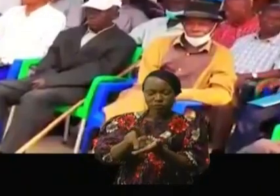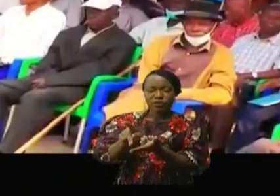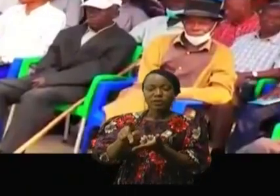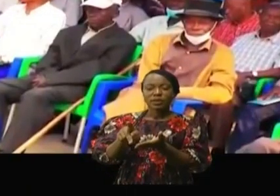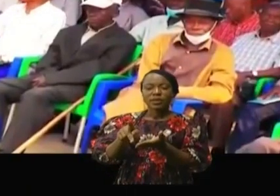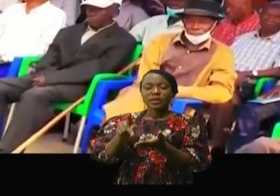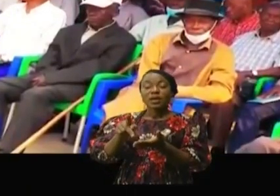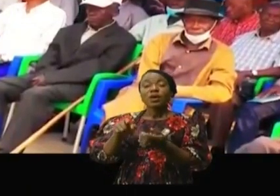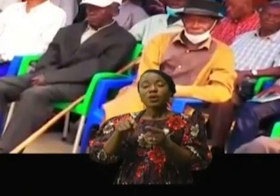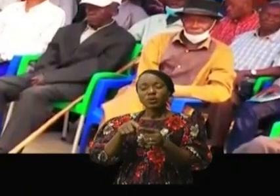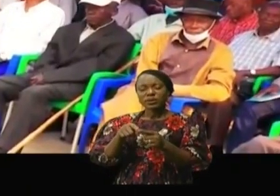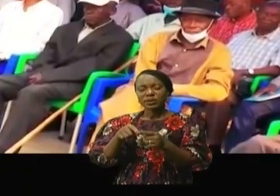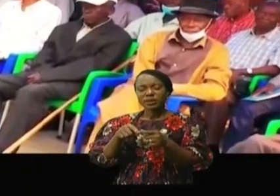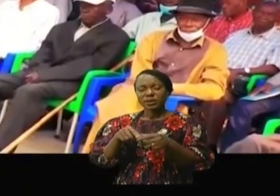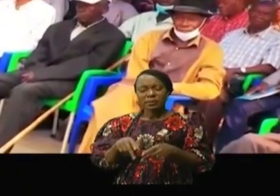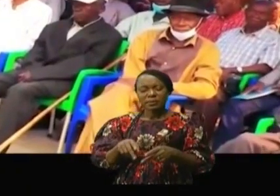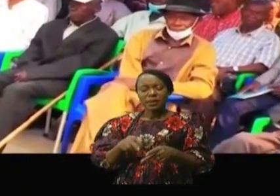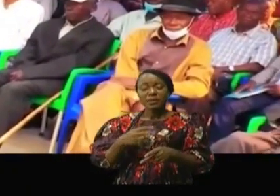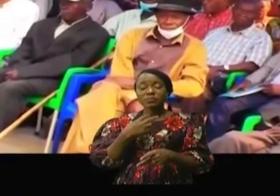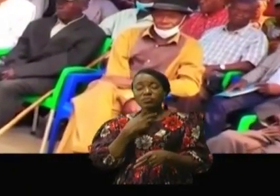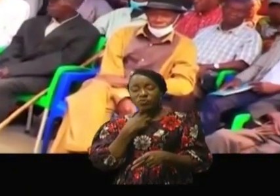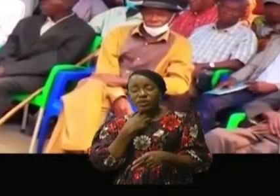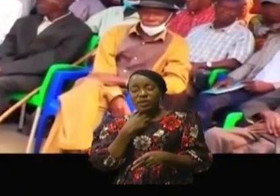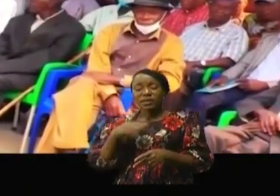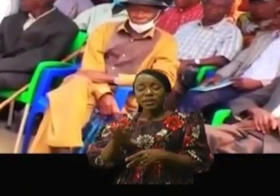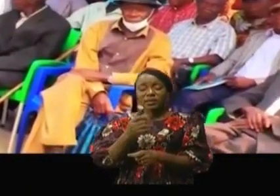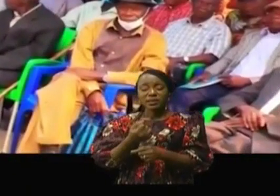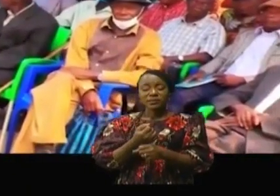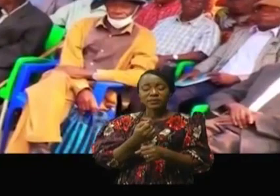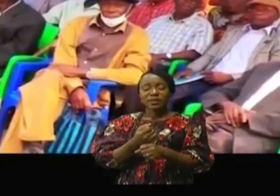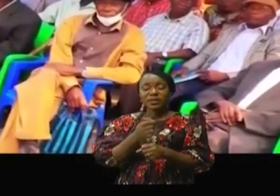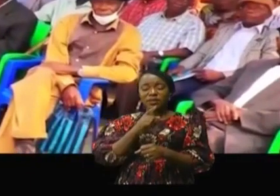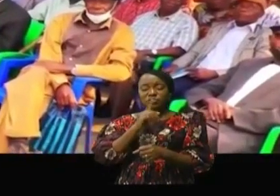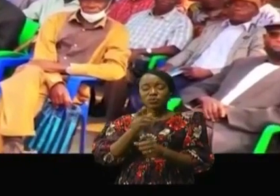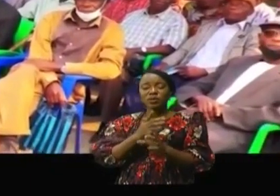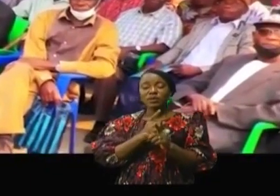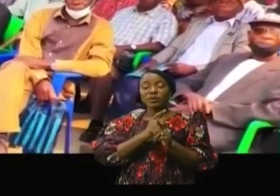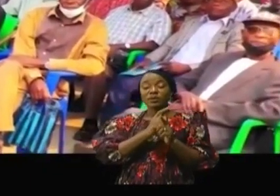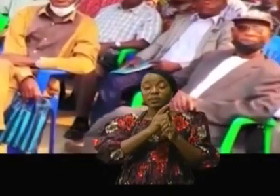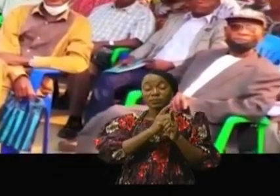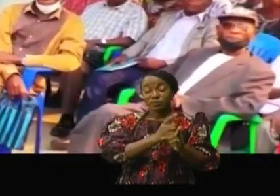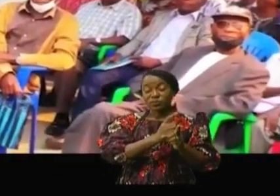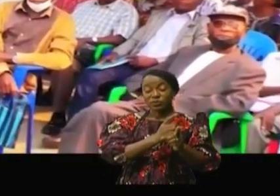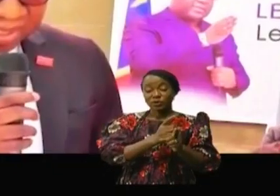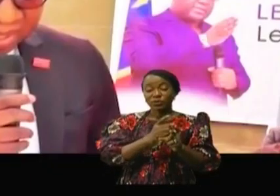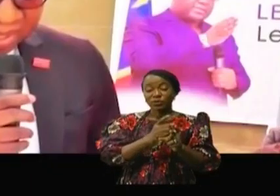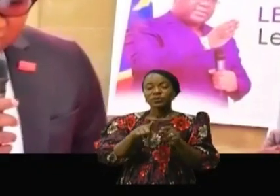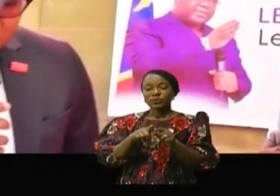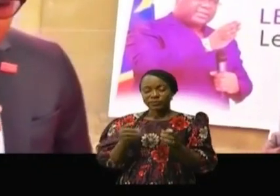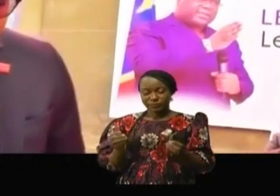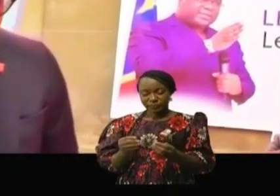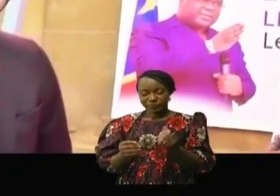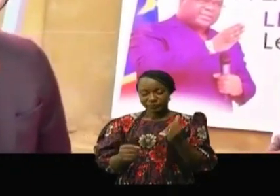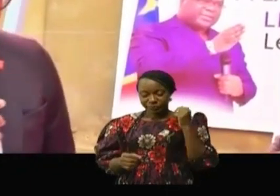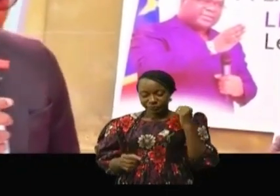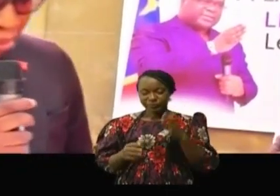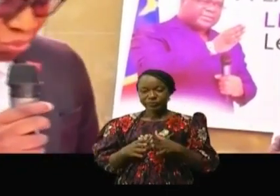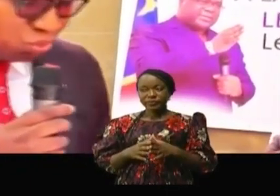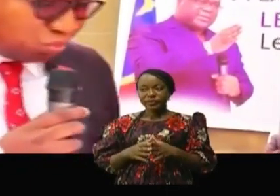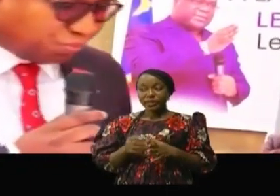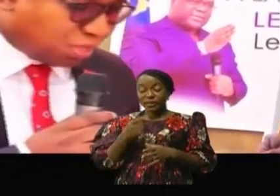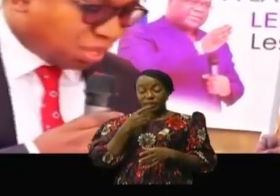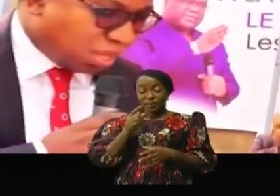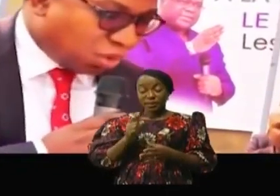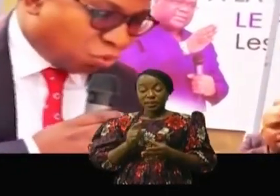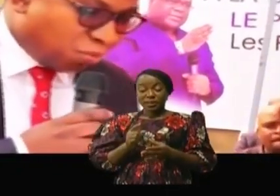et empêchent leurs travailleurs d'être protégés par le dispositif de la CNSES. Excellence, il ne me reste plus qu'une